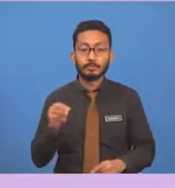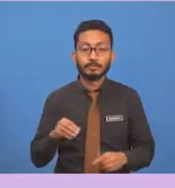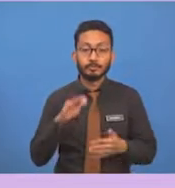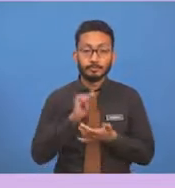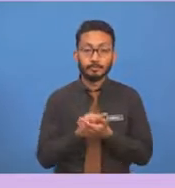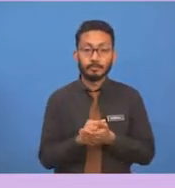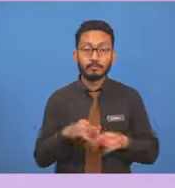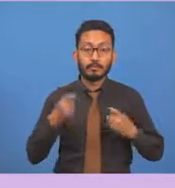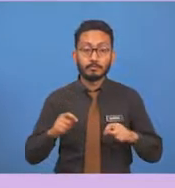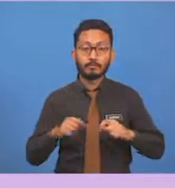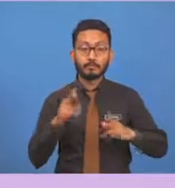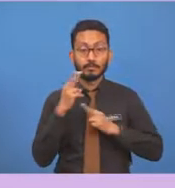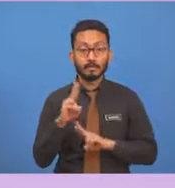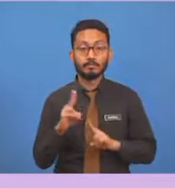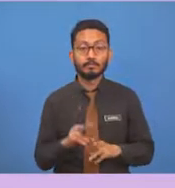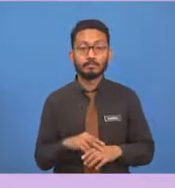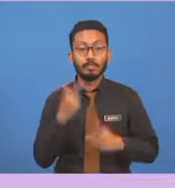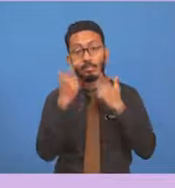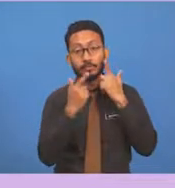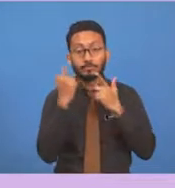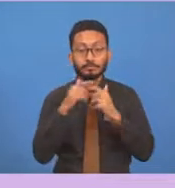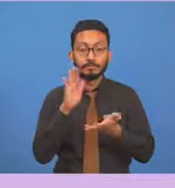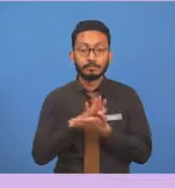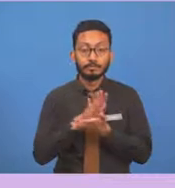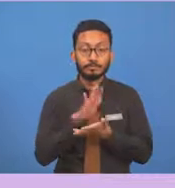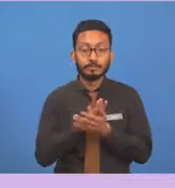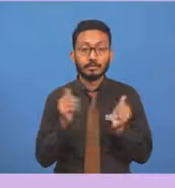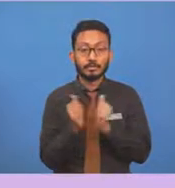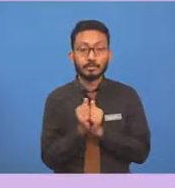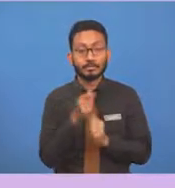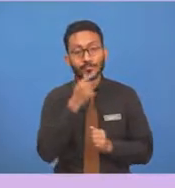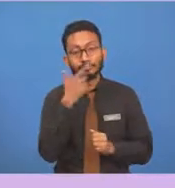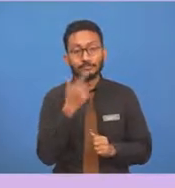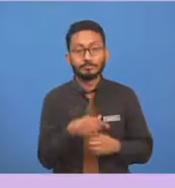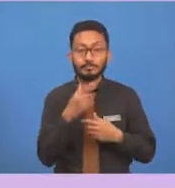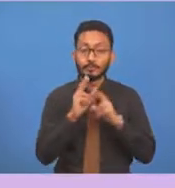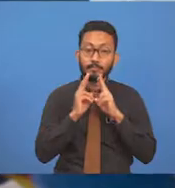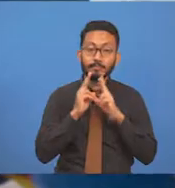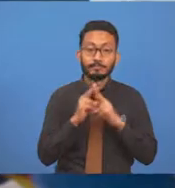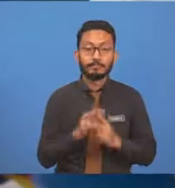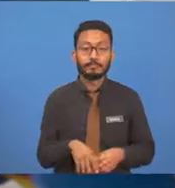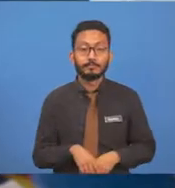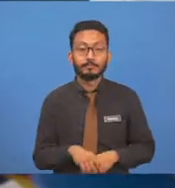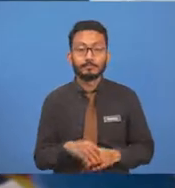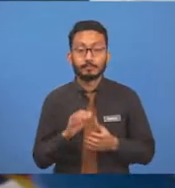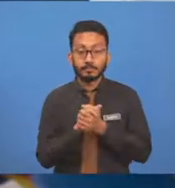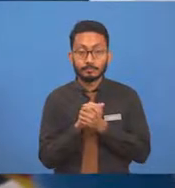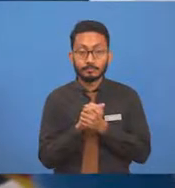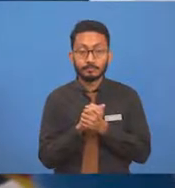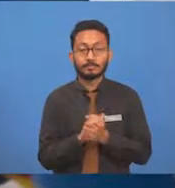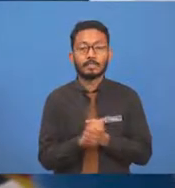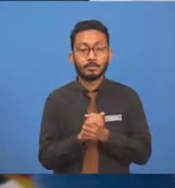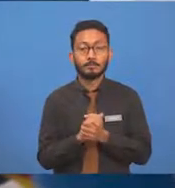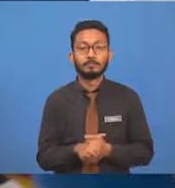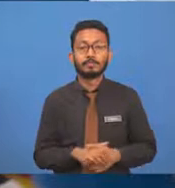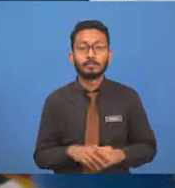telah menghormati pelawat sekolah dengan senyuman dan ucapan salam. Bersalaman dan senyuman